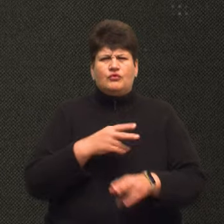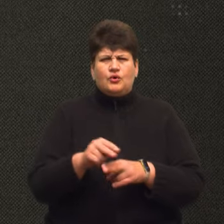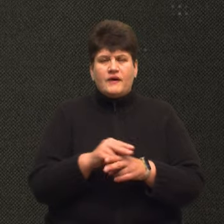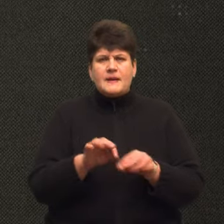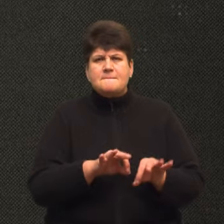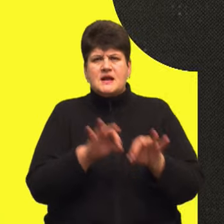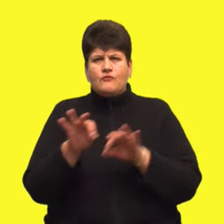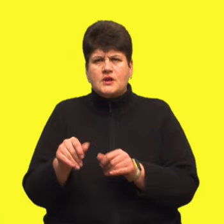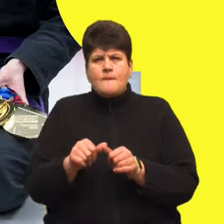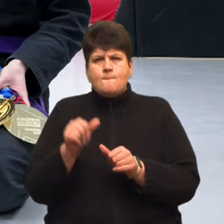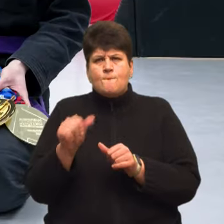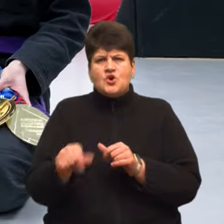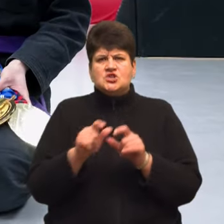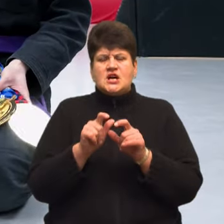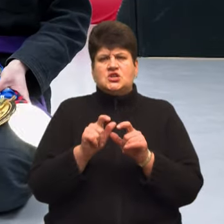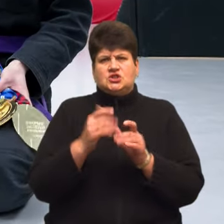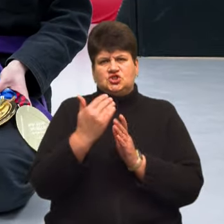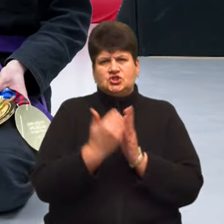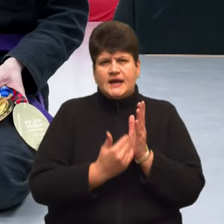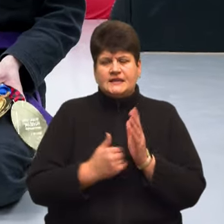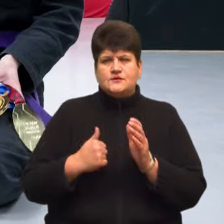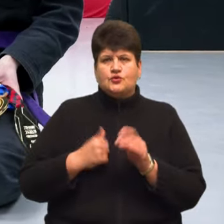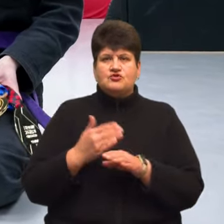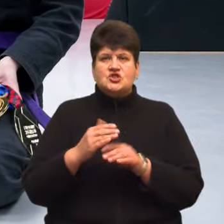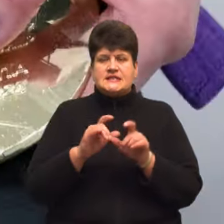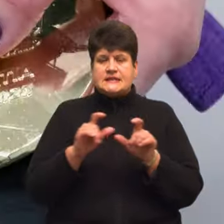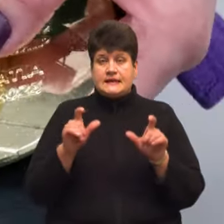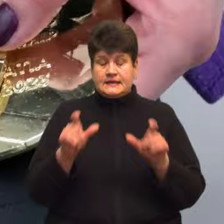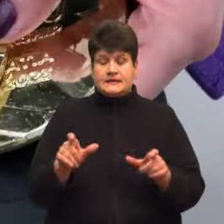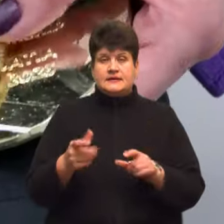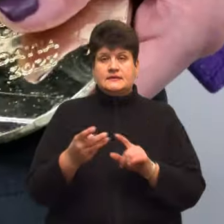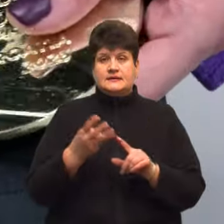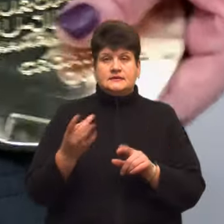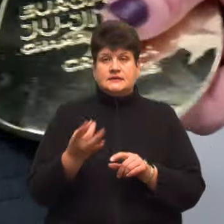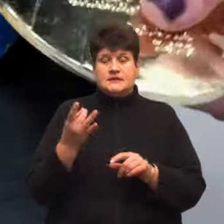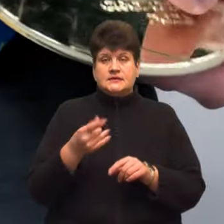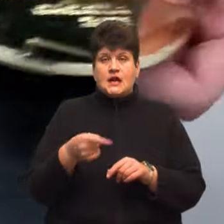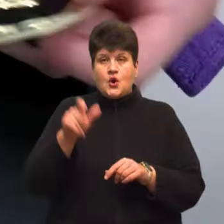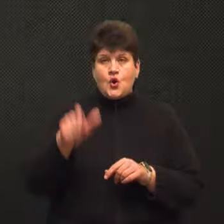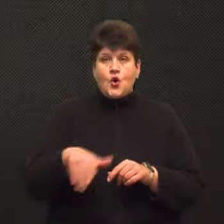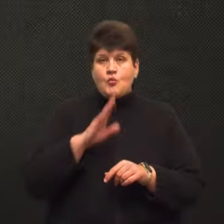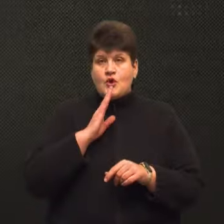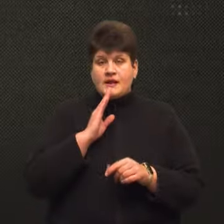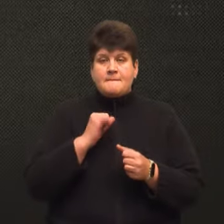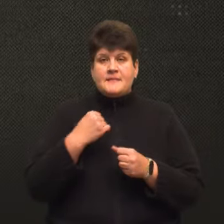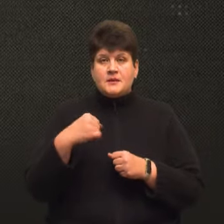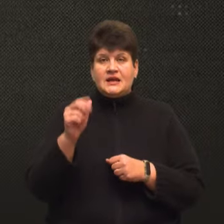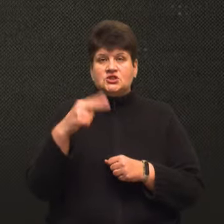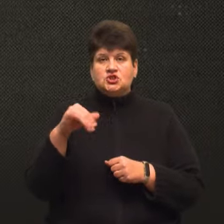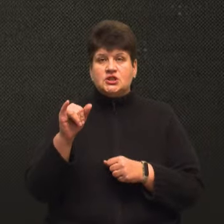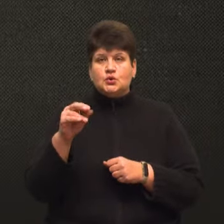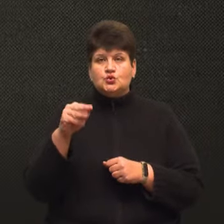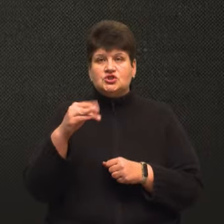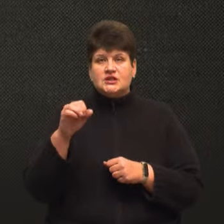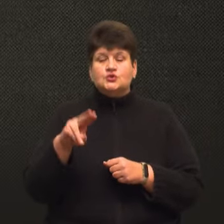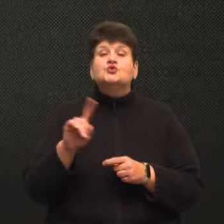законно це втреті цього року тернополянка алакушнір перемогла Чемпіонаті Європи з дудцу який прийом допоміг їй